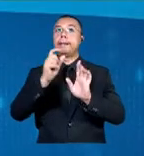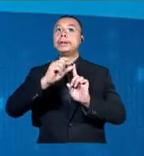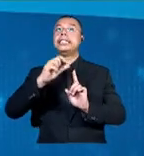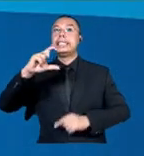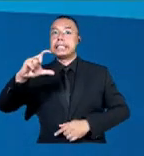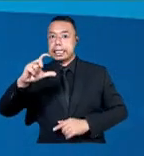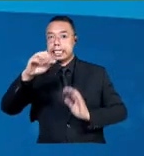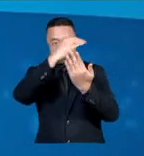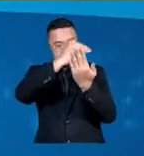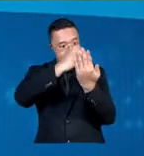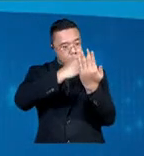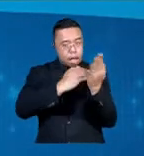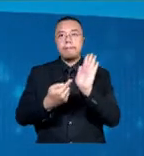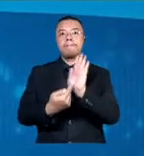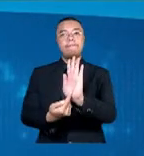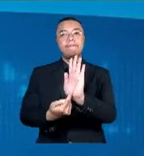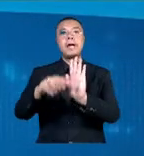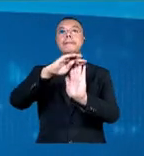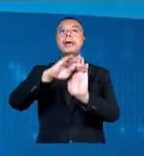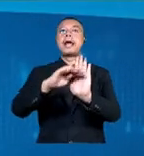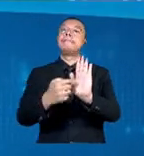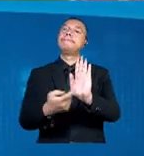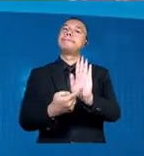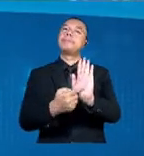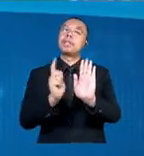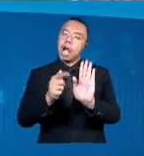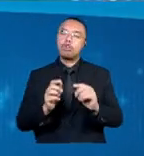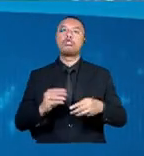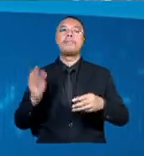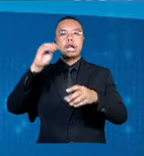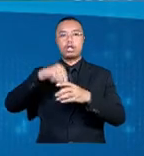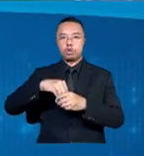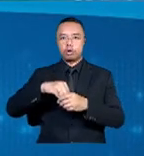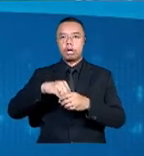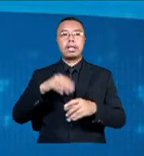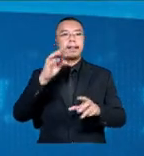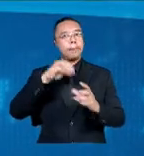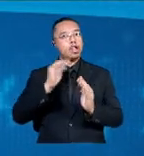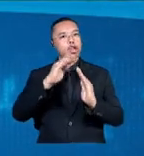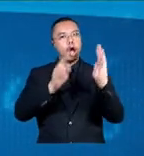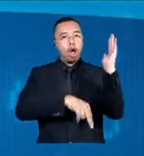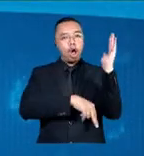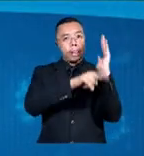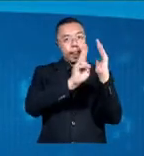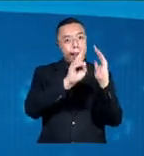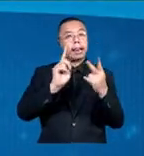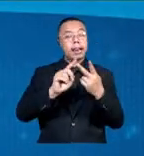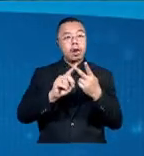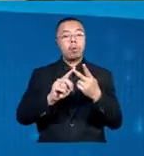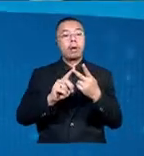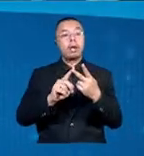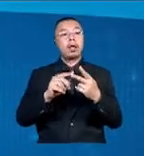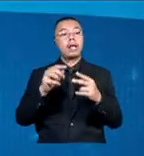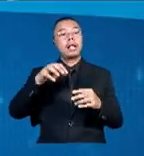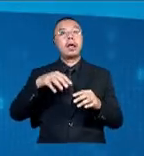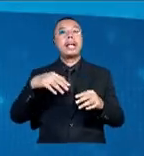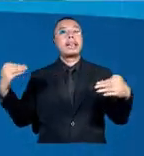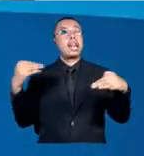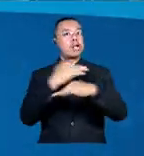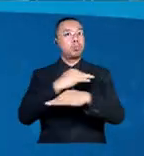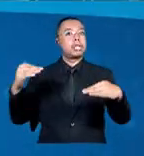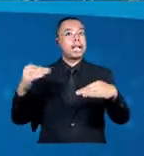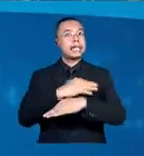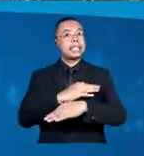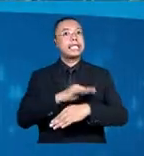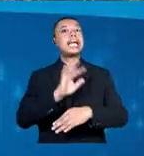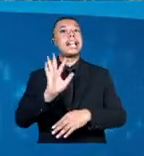kita ikuti. Syarat-syaratnya harus diikuti, terutama di hotel-hotel dan juga transportasi yang